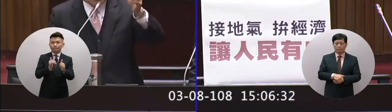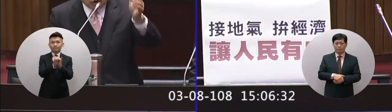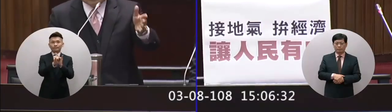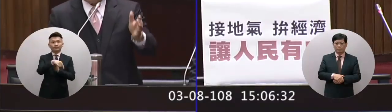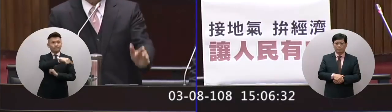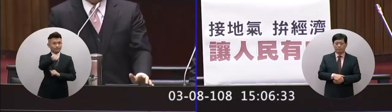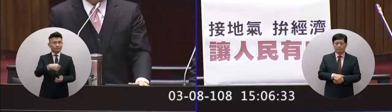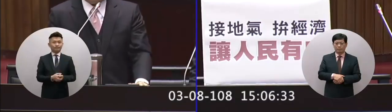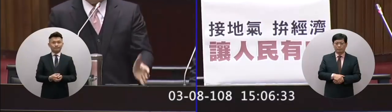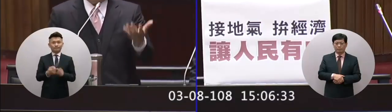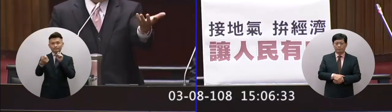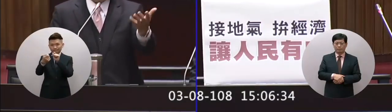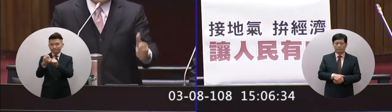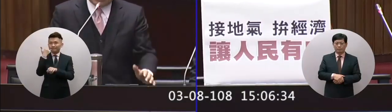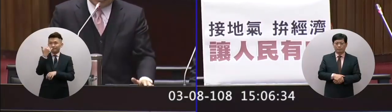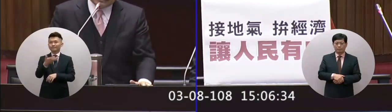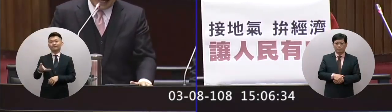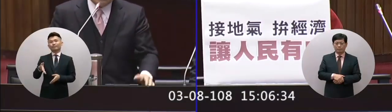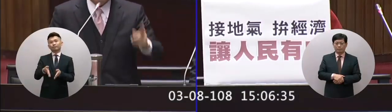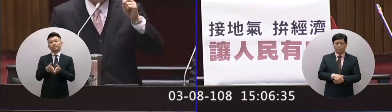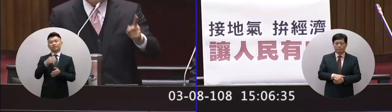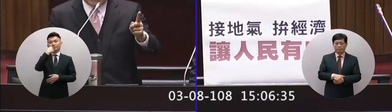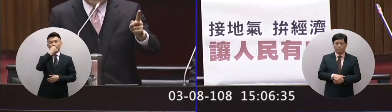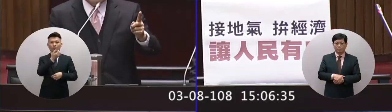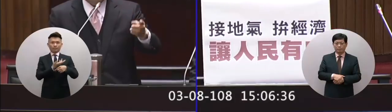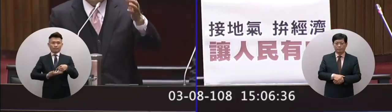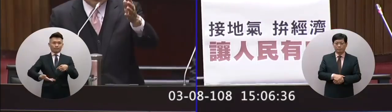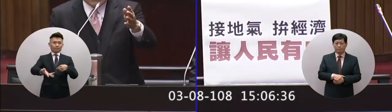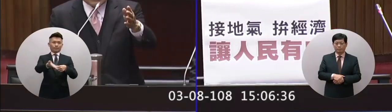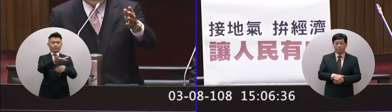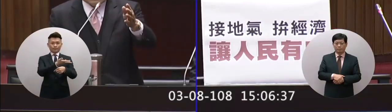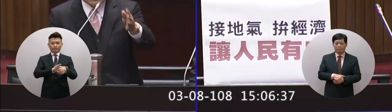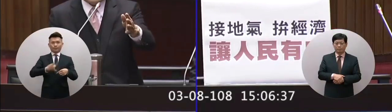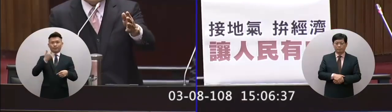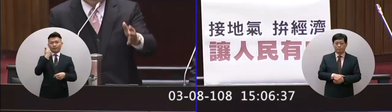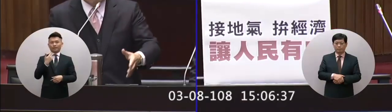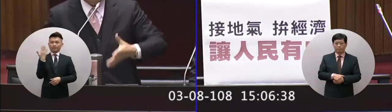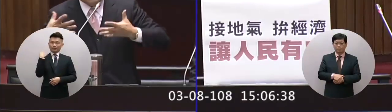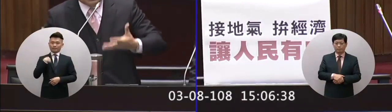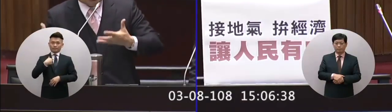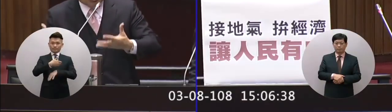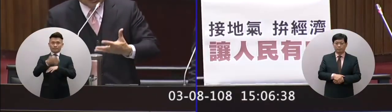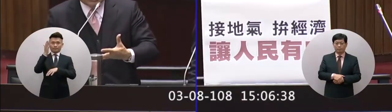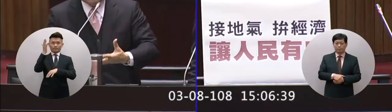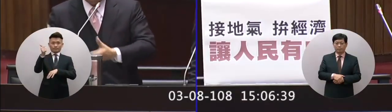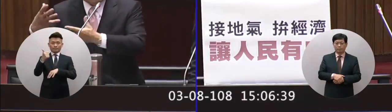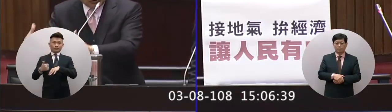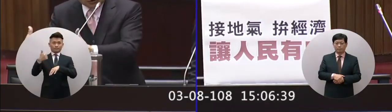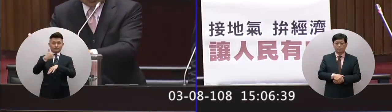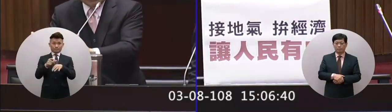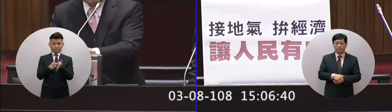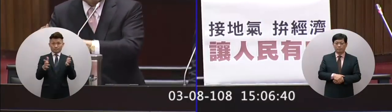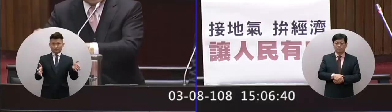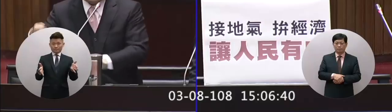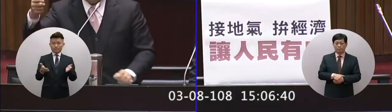众多接近海洋，因为我们是海洋国家，出海。我在当县长的时候也是鼓励